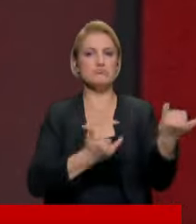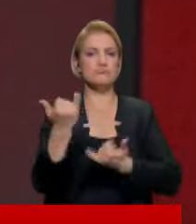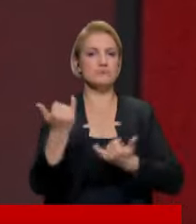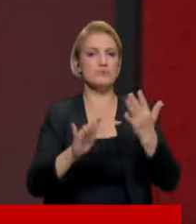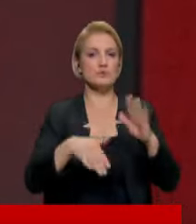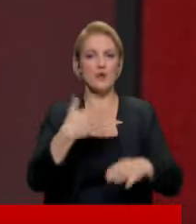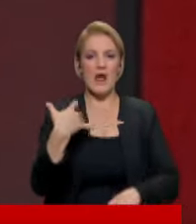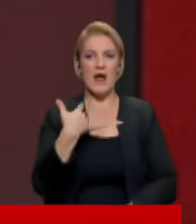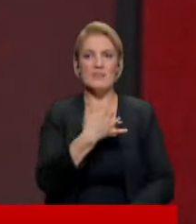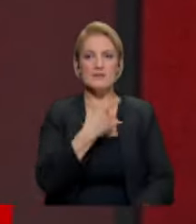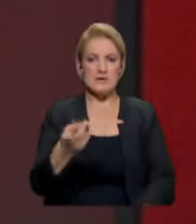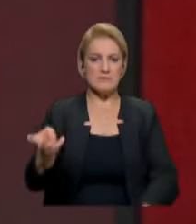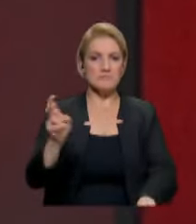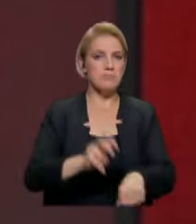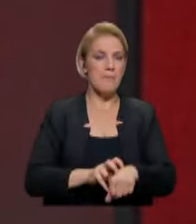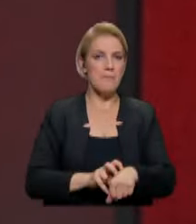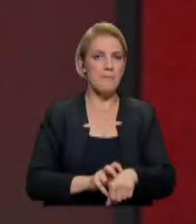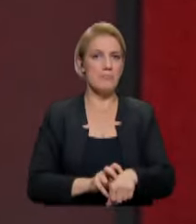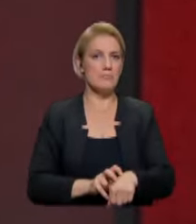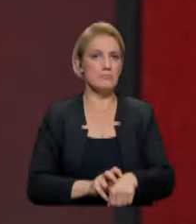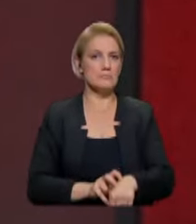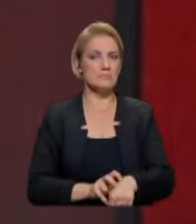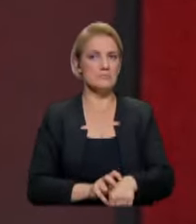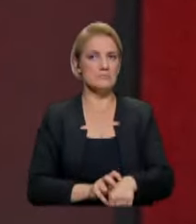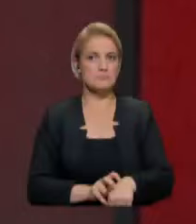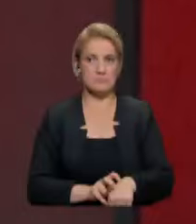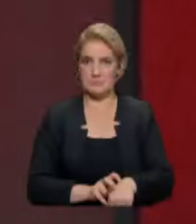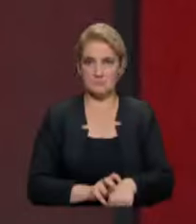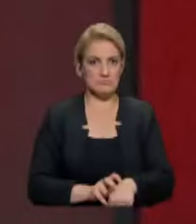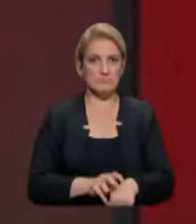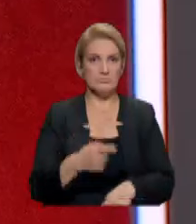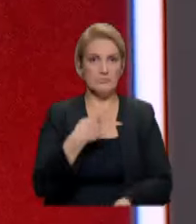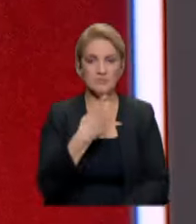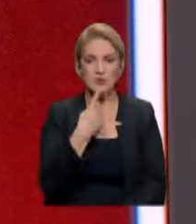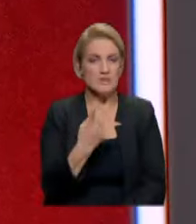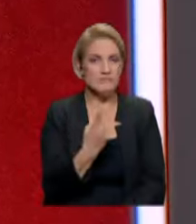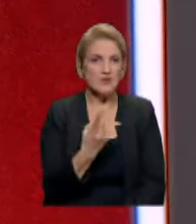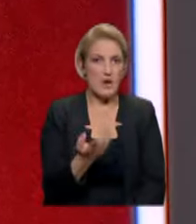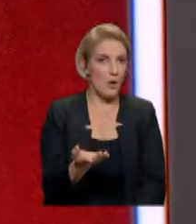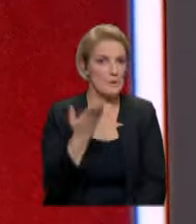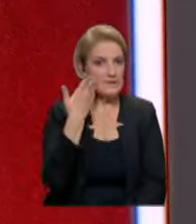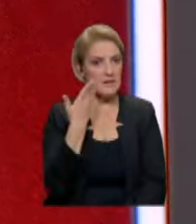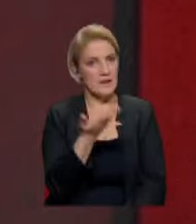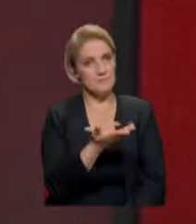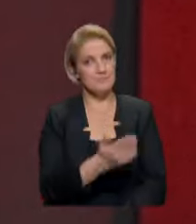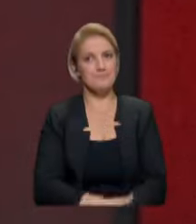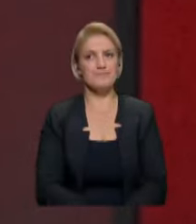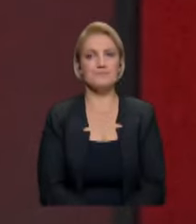sonra annesi bir intikam aldı Yani bizim söyleyecek sözümüz yok